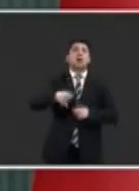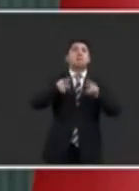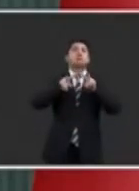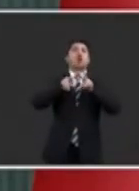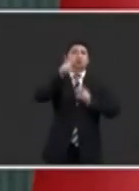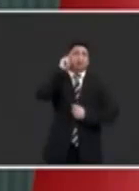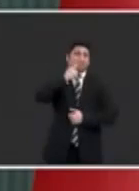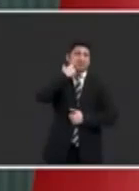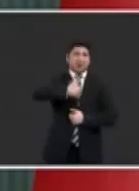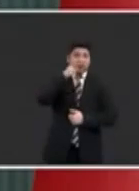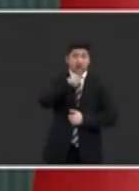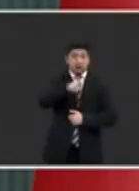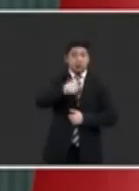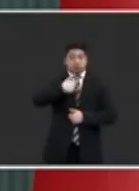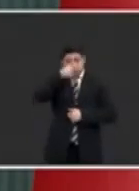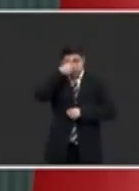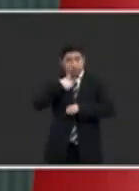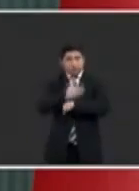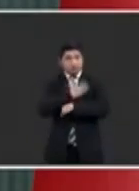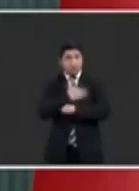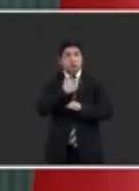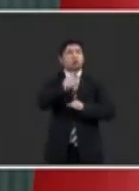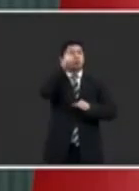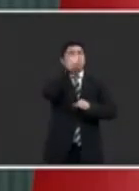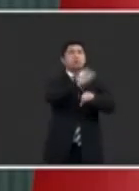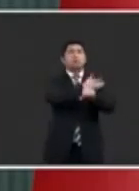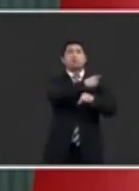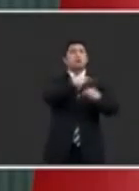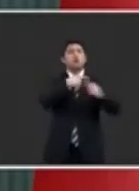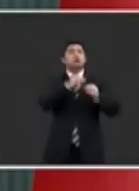ile ülkelerimiz arasındaki sorunların çözümüne